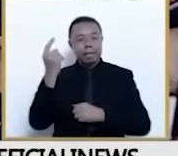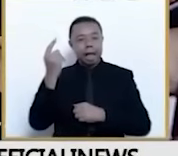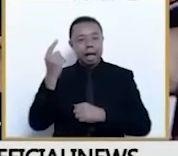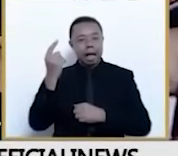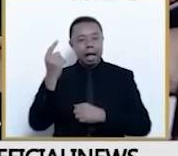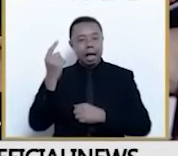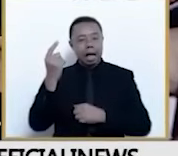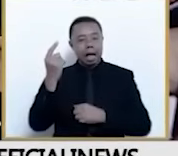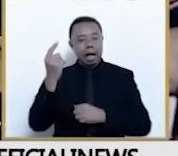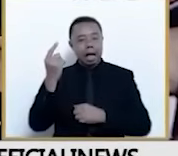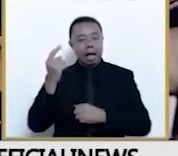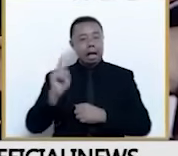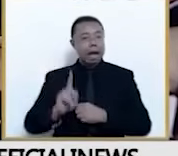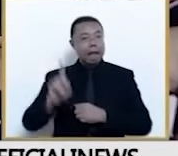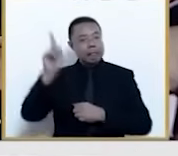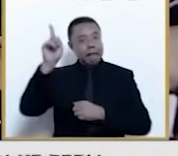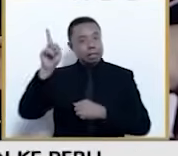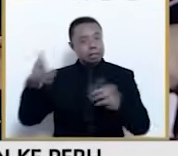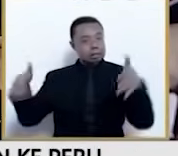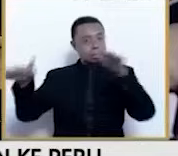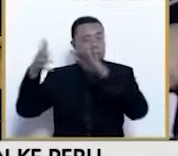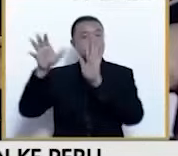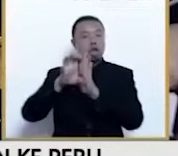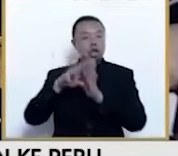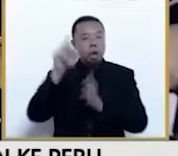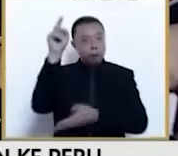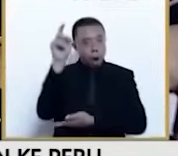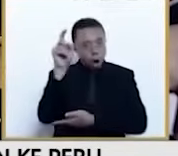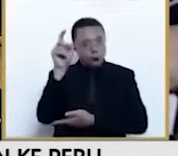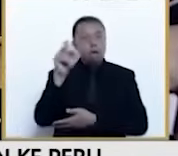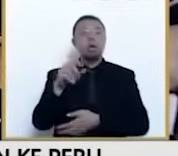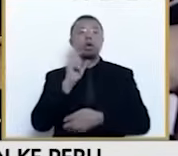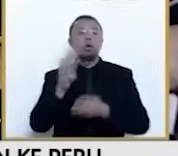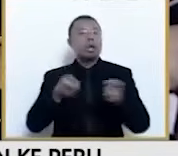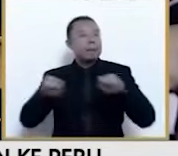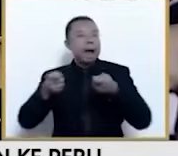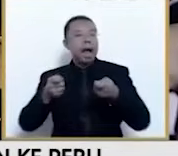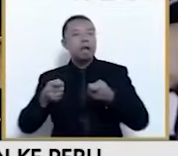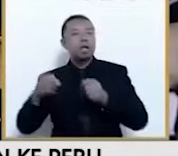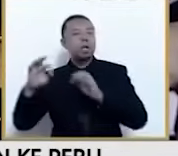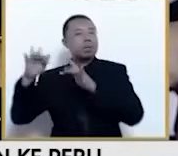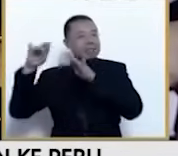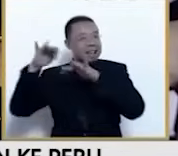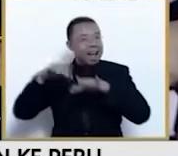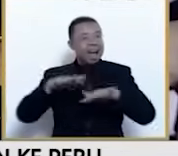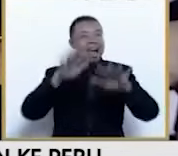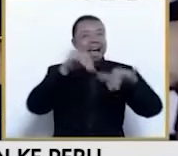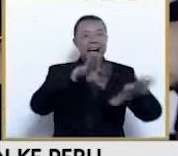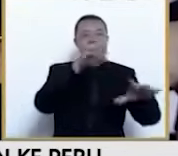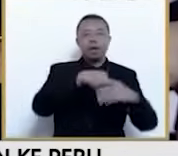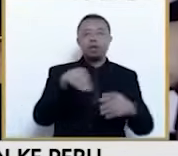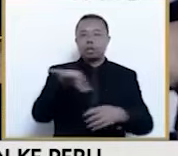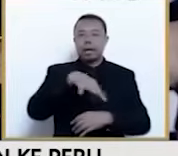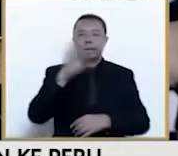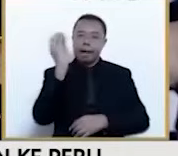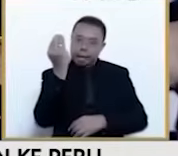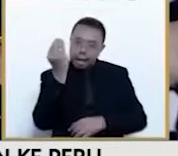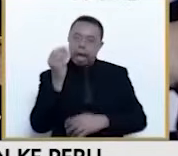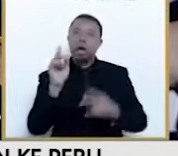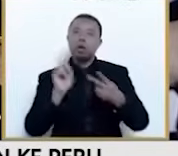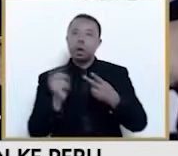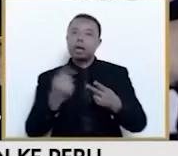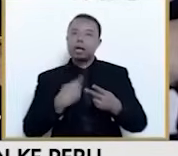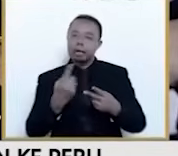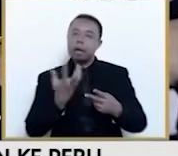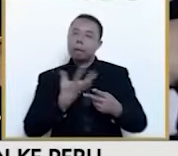hulu ya, seperti Pemprov Bogor dalam pengaturan debit air ya. Kemudian juga